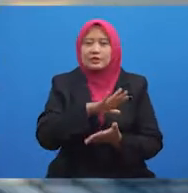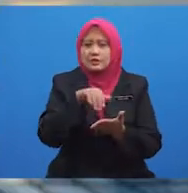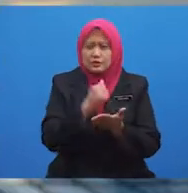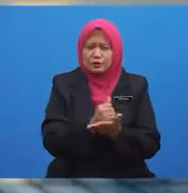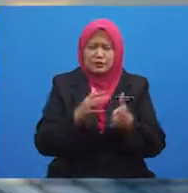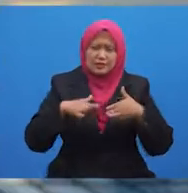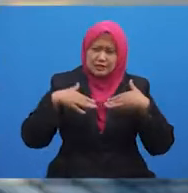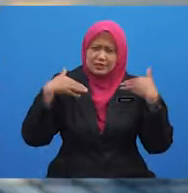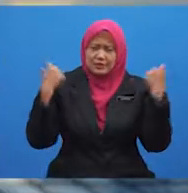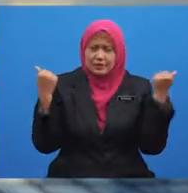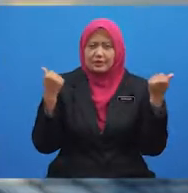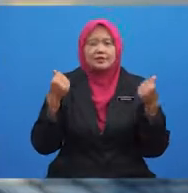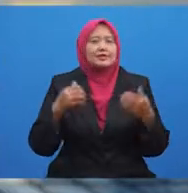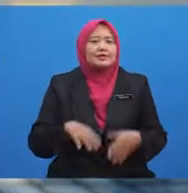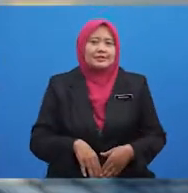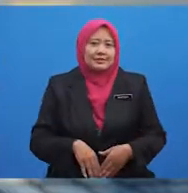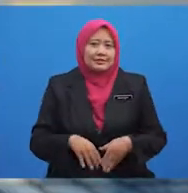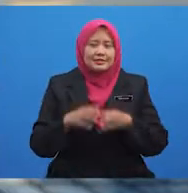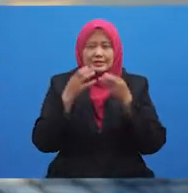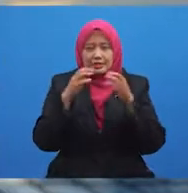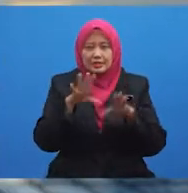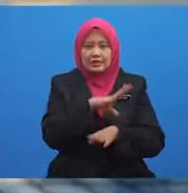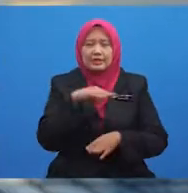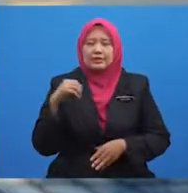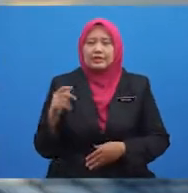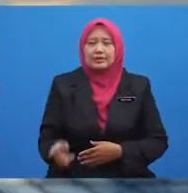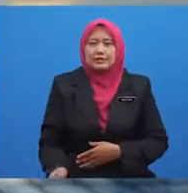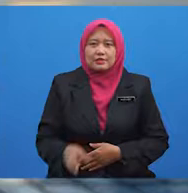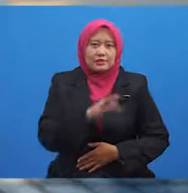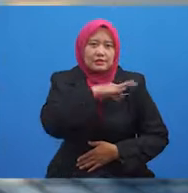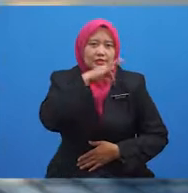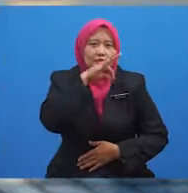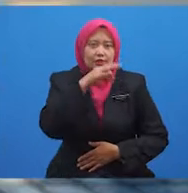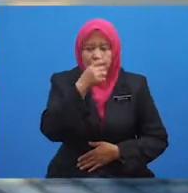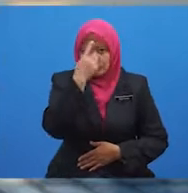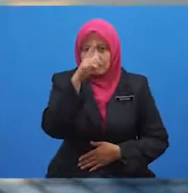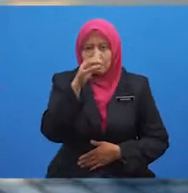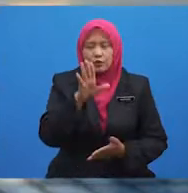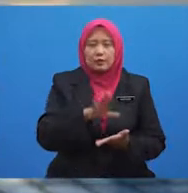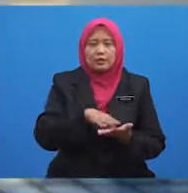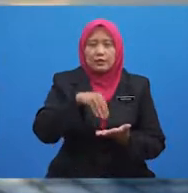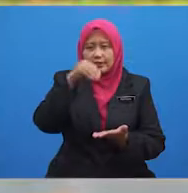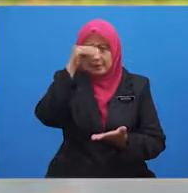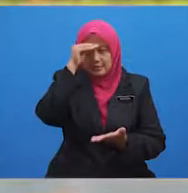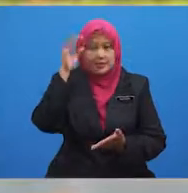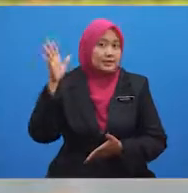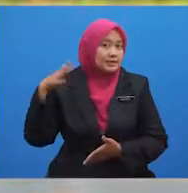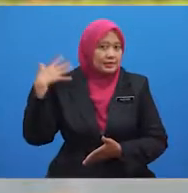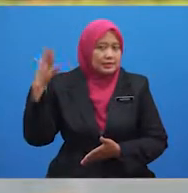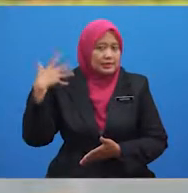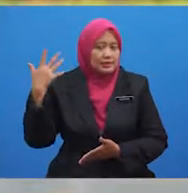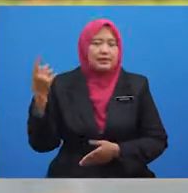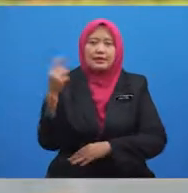keadaan sihat, ceria dan bersemangat untuk mempelajari sejarah pada hari ini.